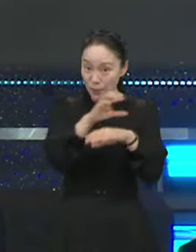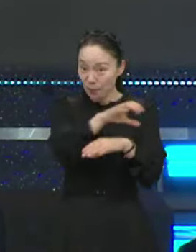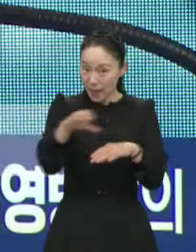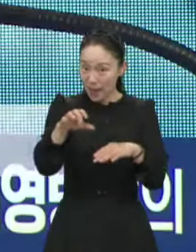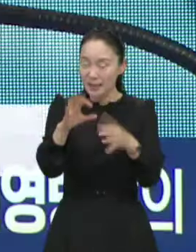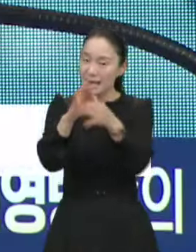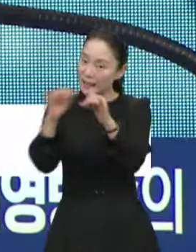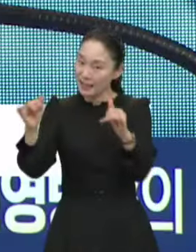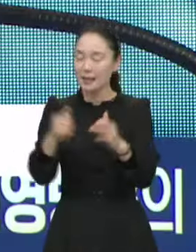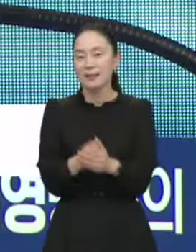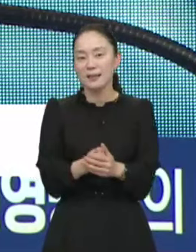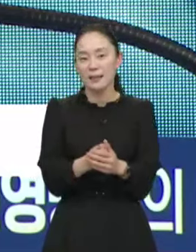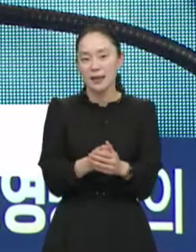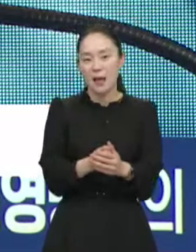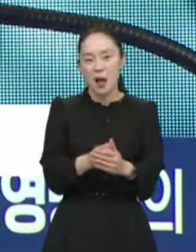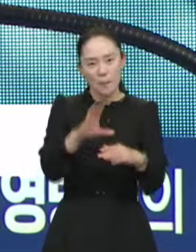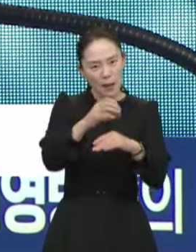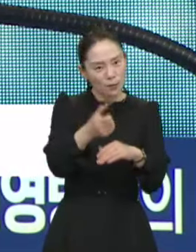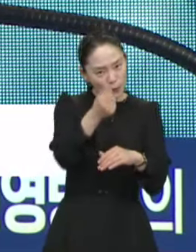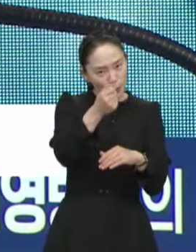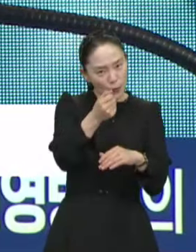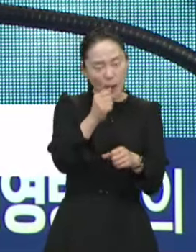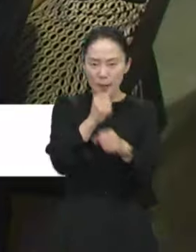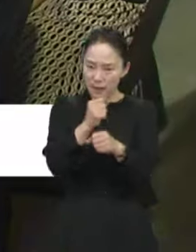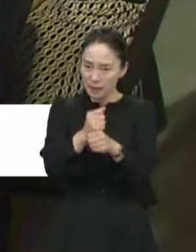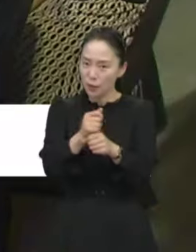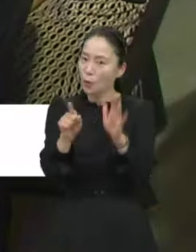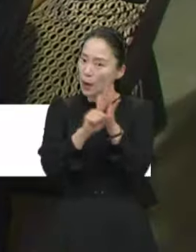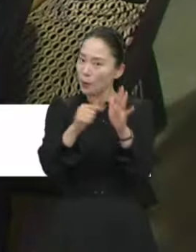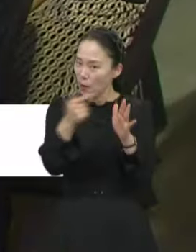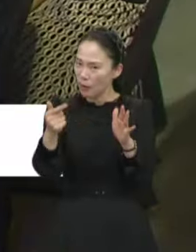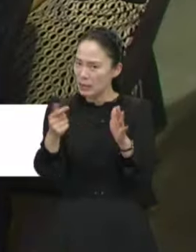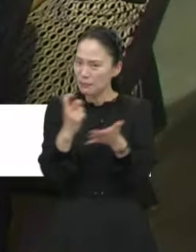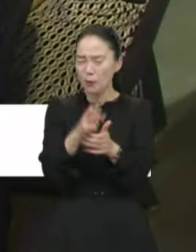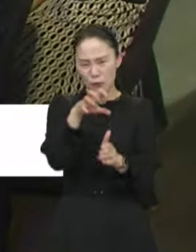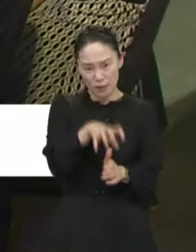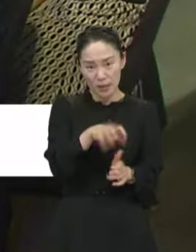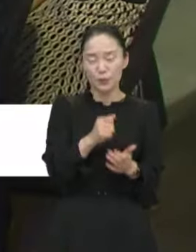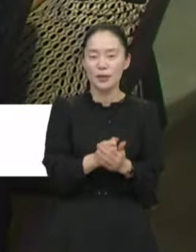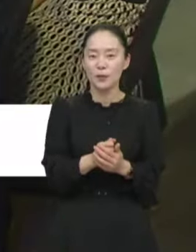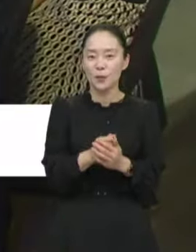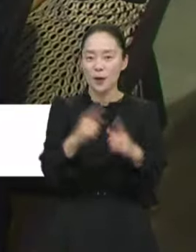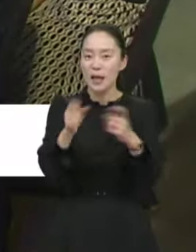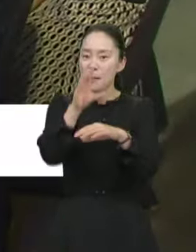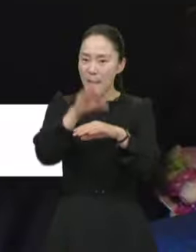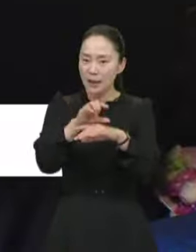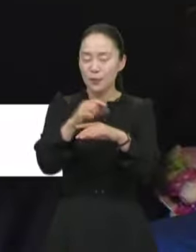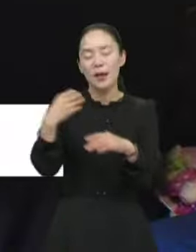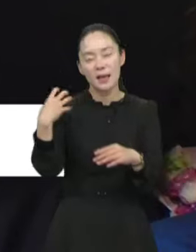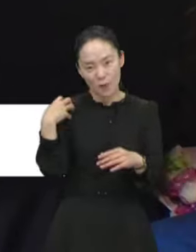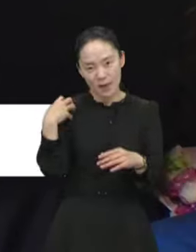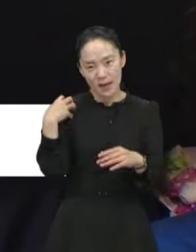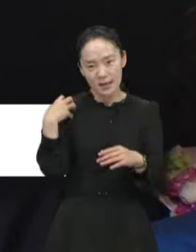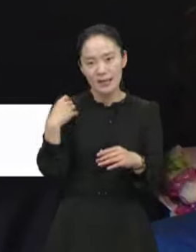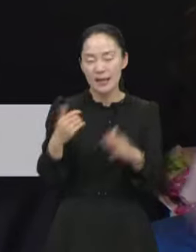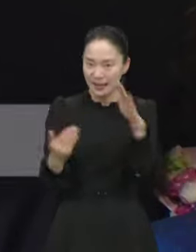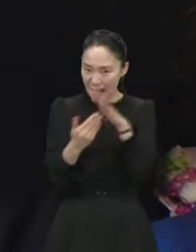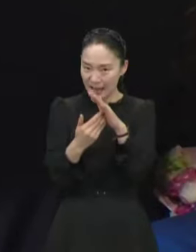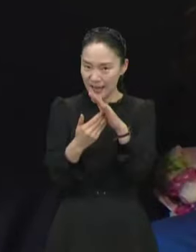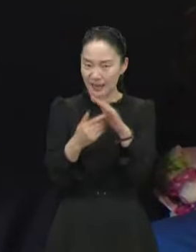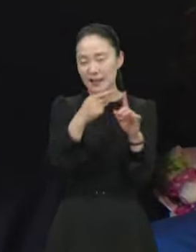관계자들은 방송 소유와 편성 광고 등 여러 규제 속에서도 민형 방송 본연의 역할과 사명을 다할